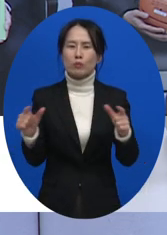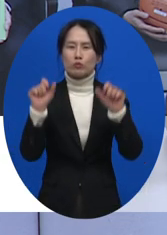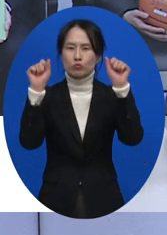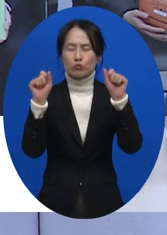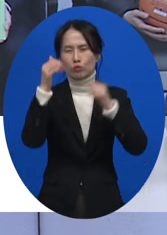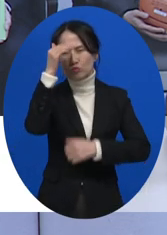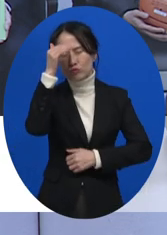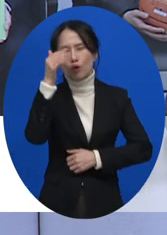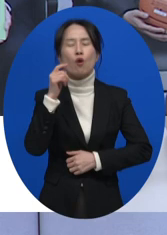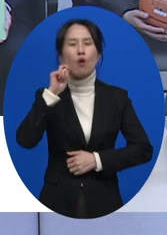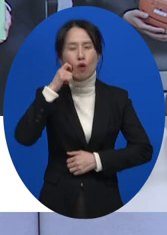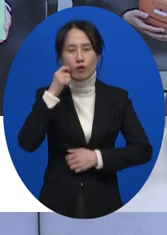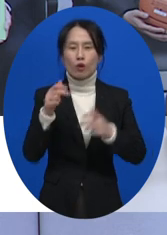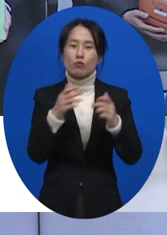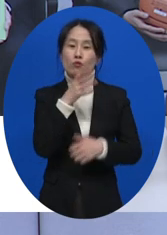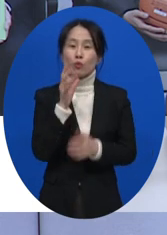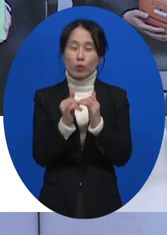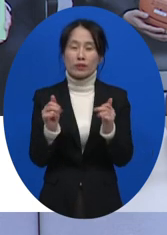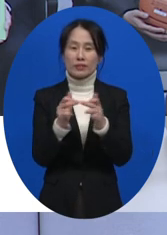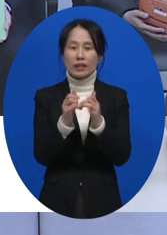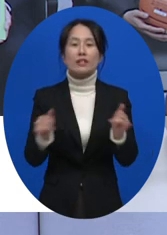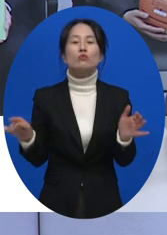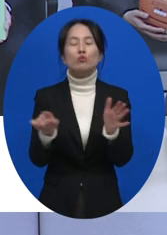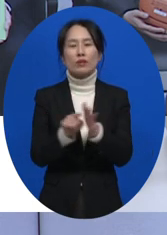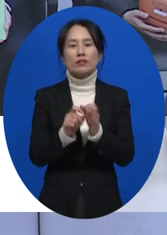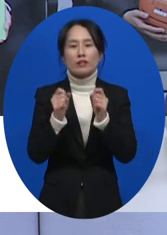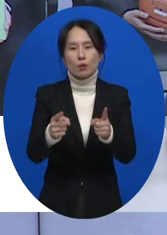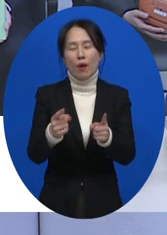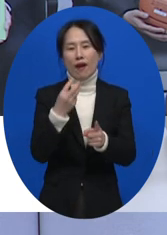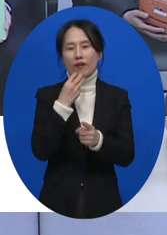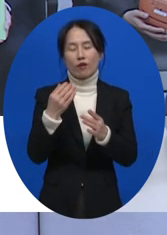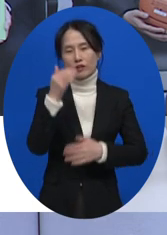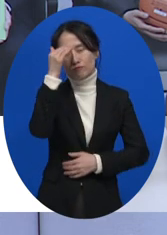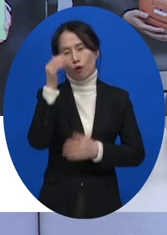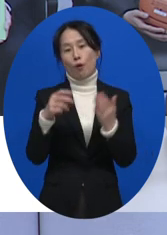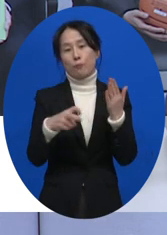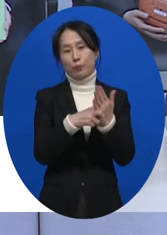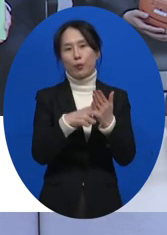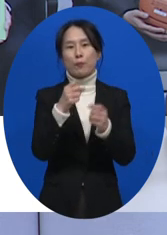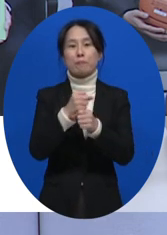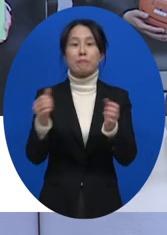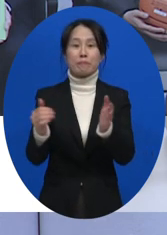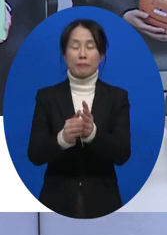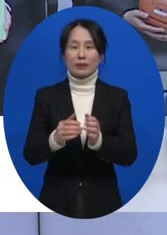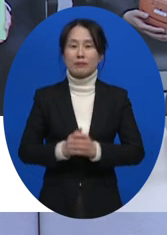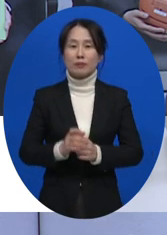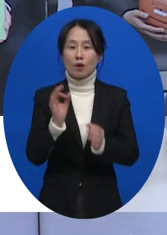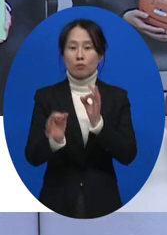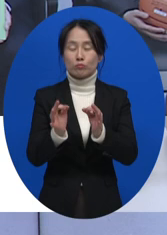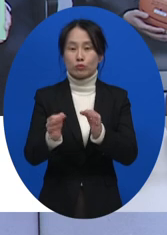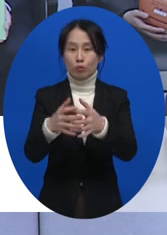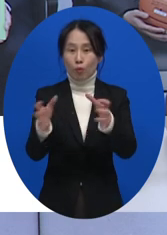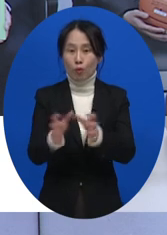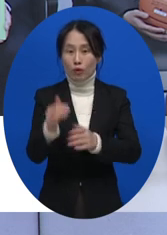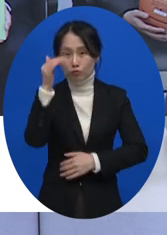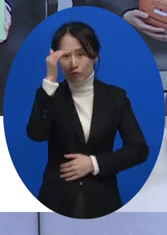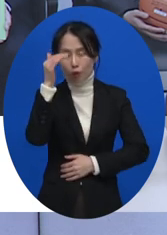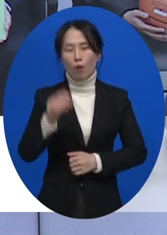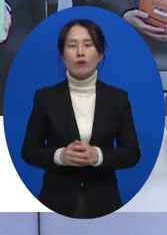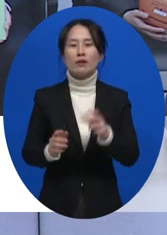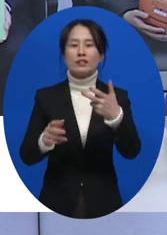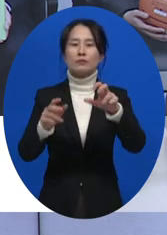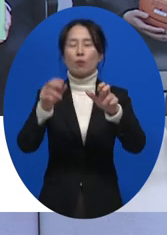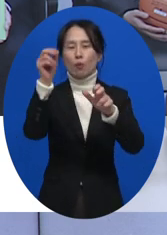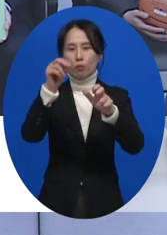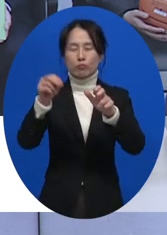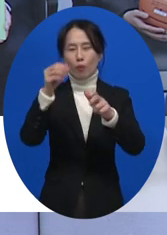힘든 노인이나 장애인을 위해 가칭 기회경기 관람권을 만들었습니다. 경기도 내 프로구단의 홈경기를 반의 반값으로